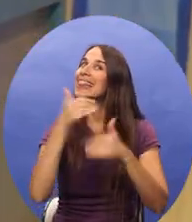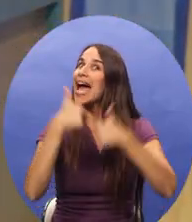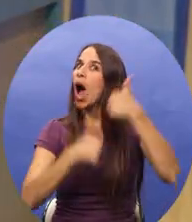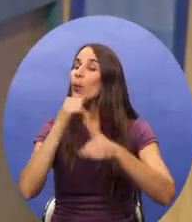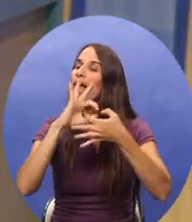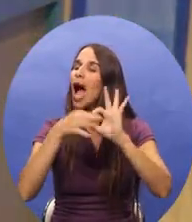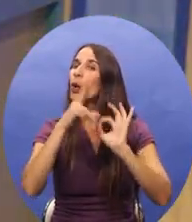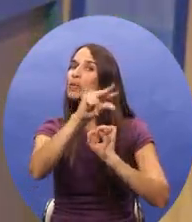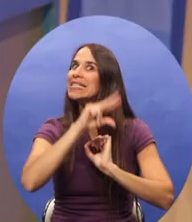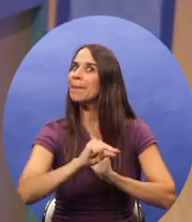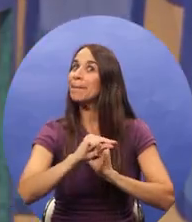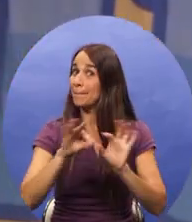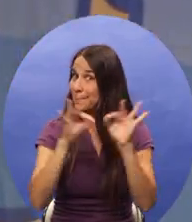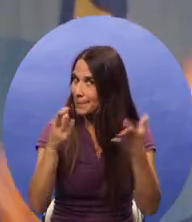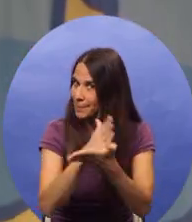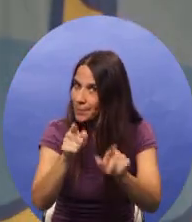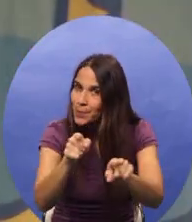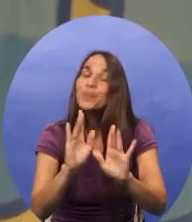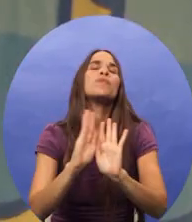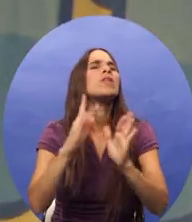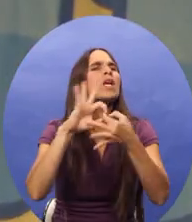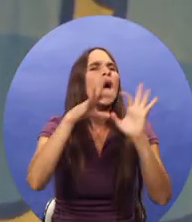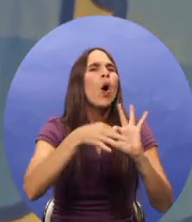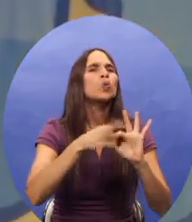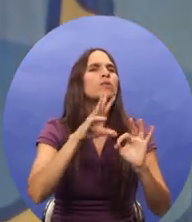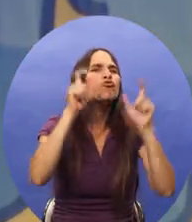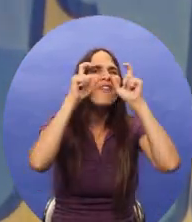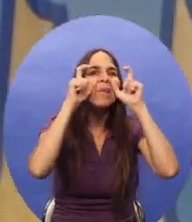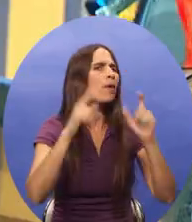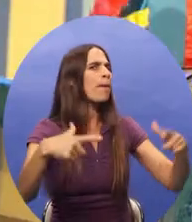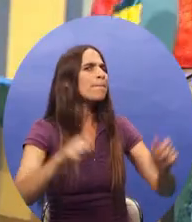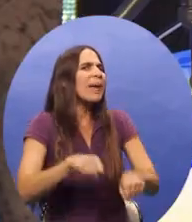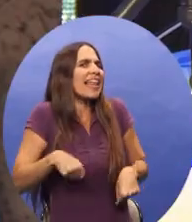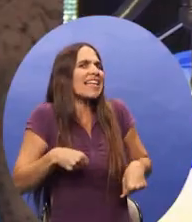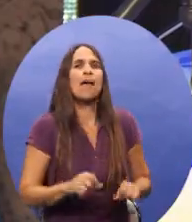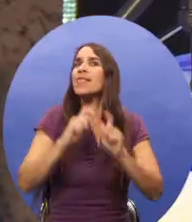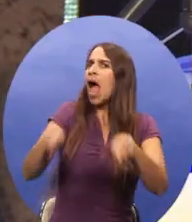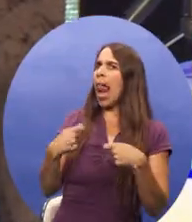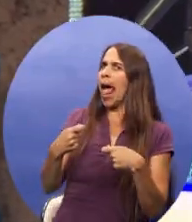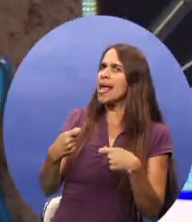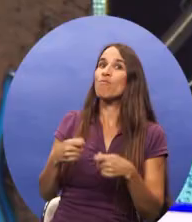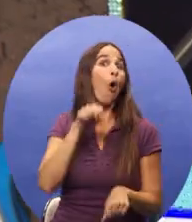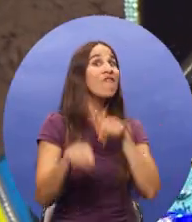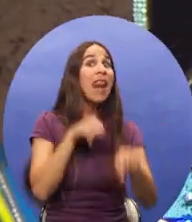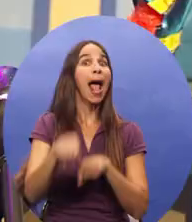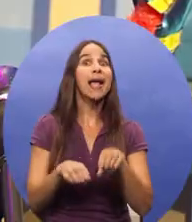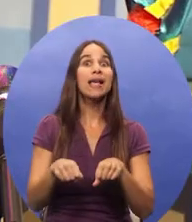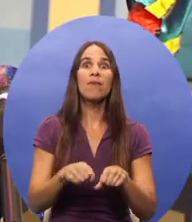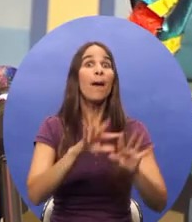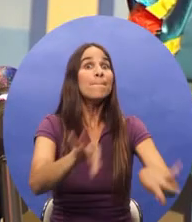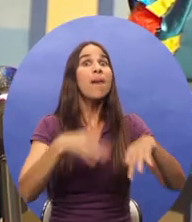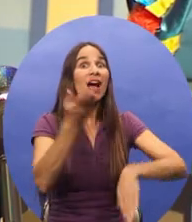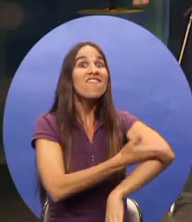החרוזים. מוכנים? מתחילים! מה מתחרז עם משקפיים? נכנסיים! נעליים!